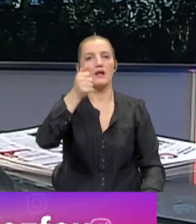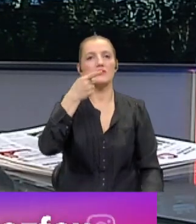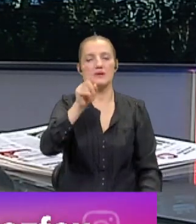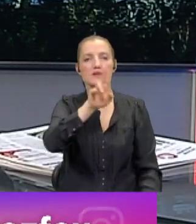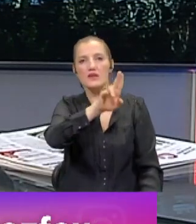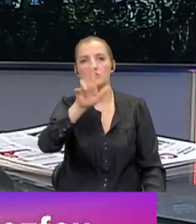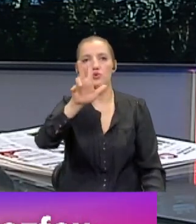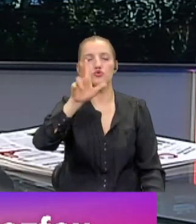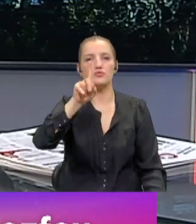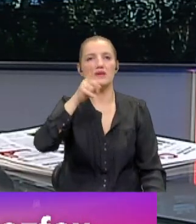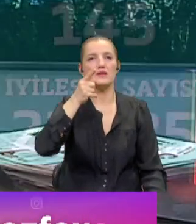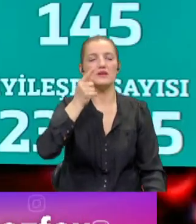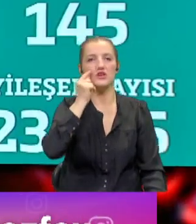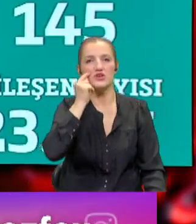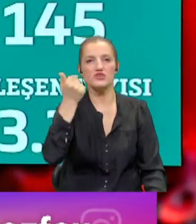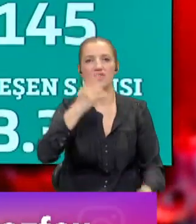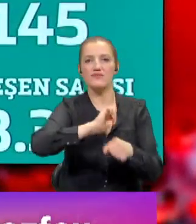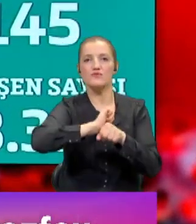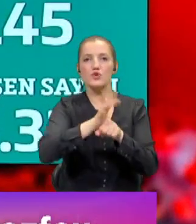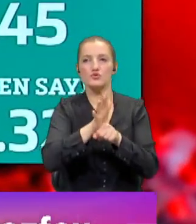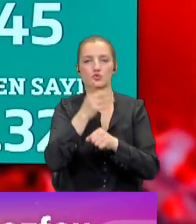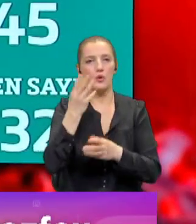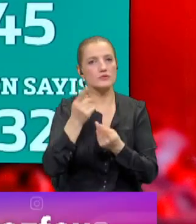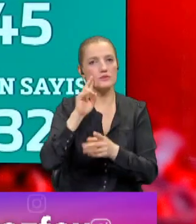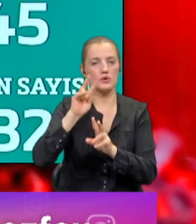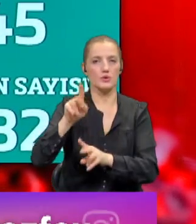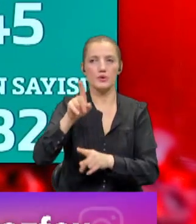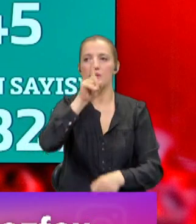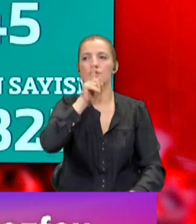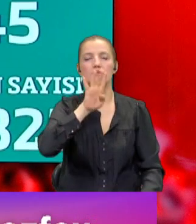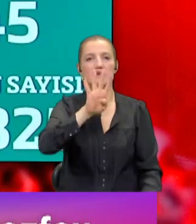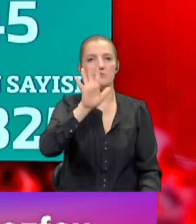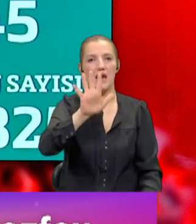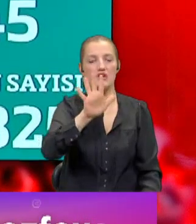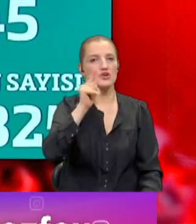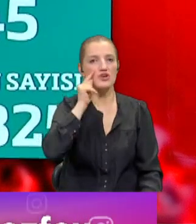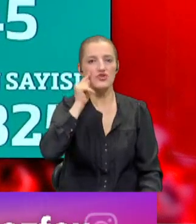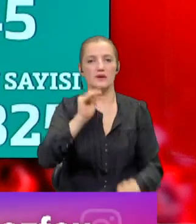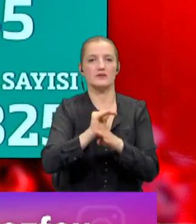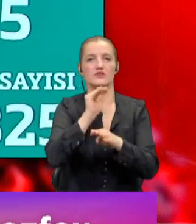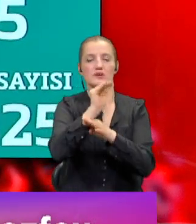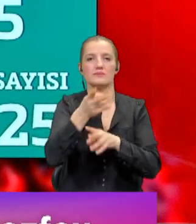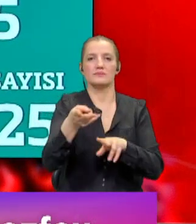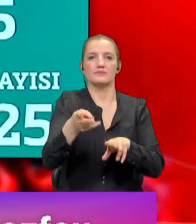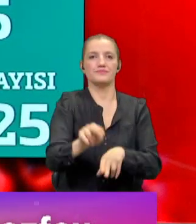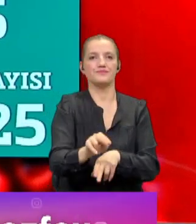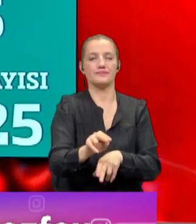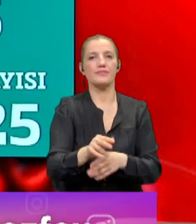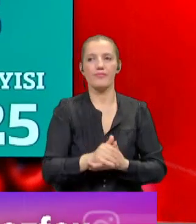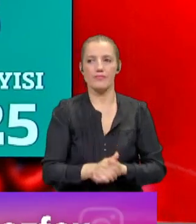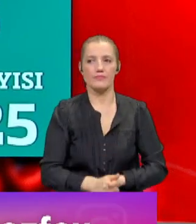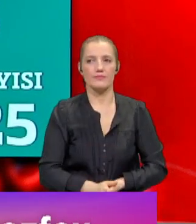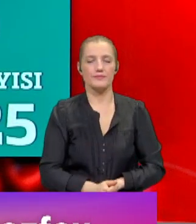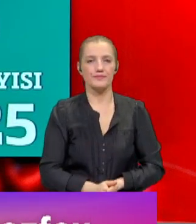731 kişinin Dün Corona virüsü yakalandığını gösteriyor 145 kişinin de yaşamını yitirdiğini